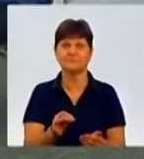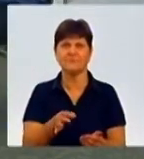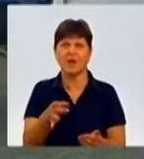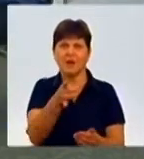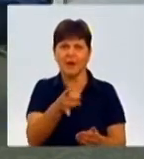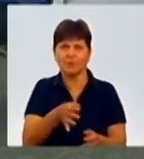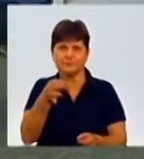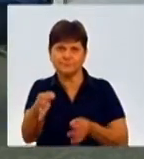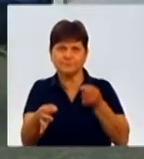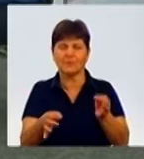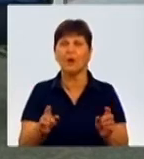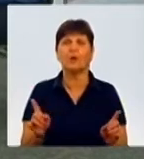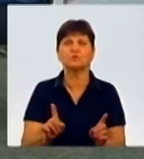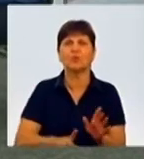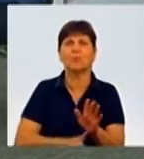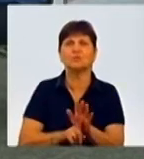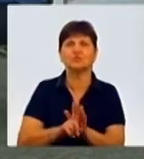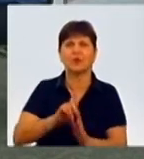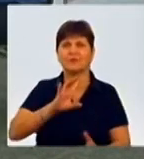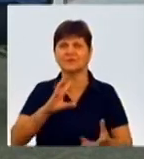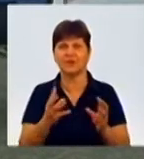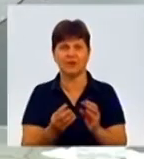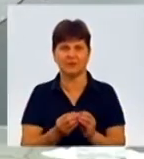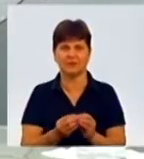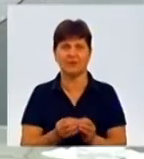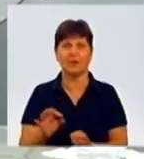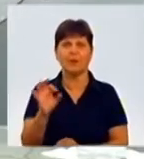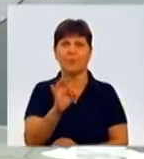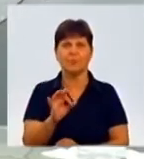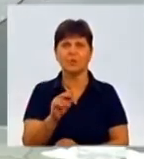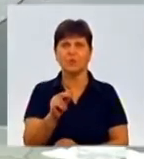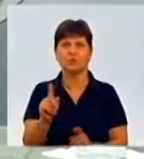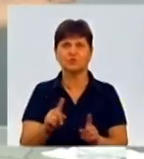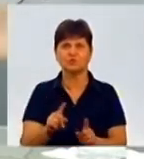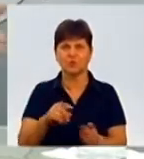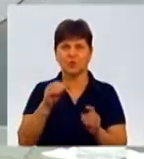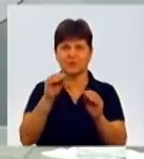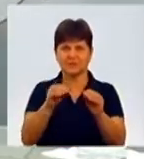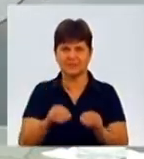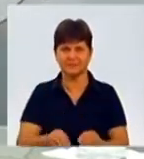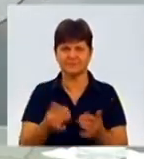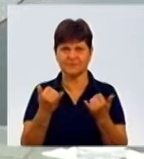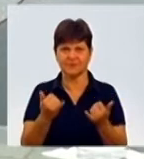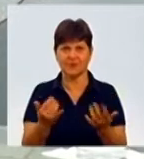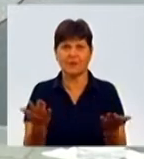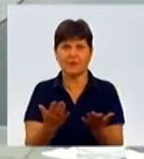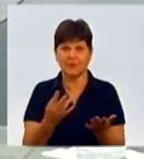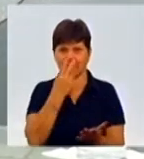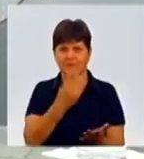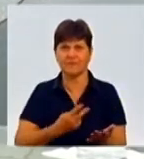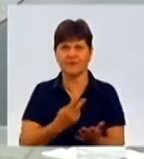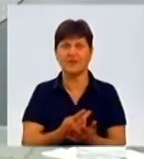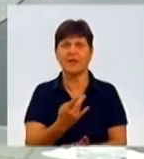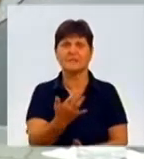чи село, і з чого починати взагалі. Про що свідчить ось статистика, яка картина зараз вимальовується? Ось, скільки районів